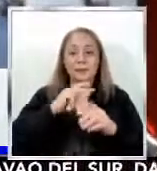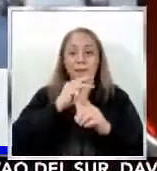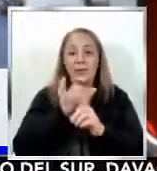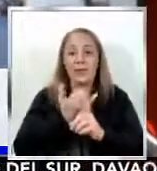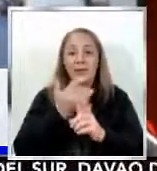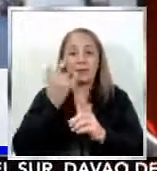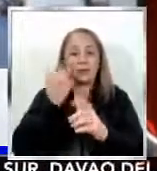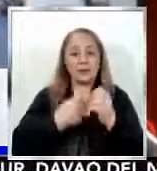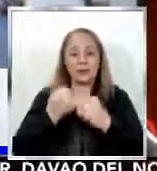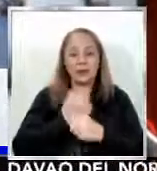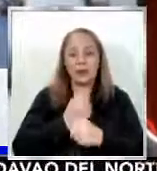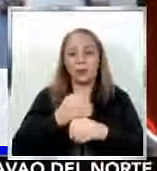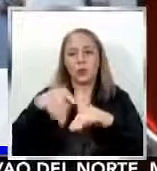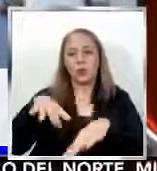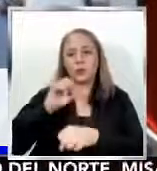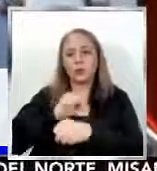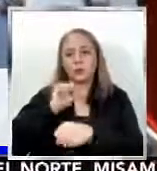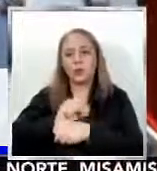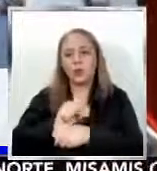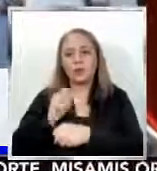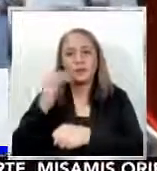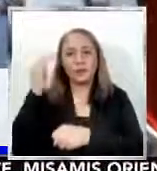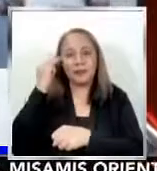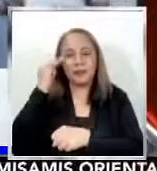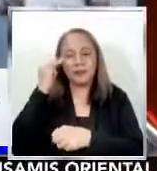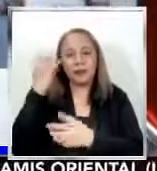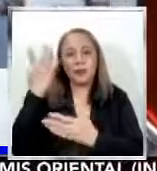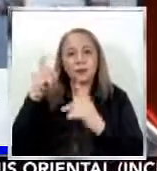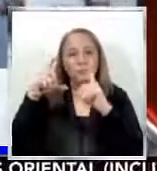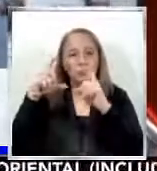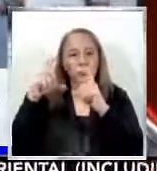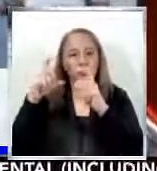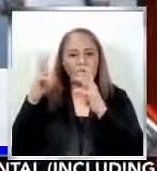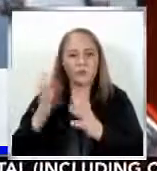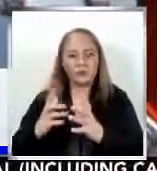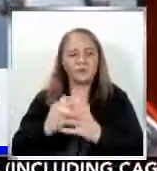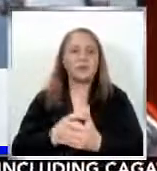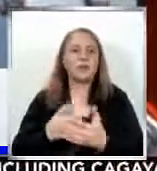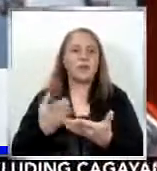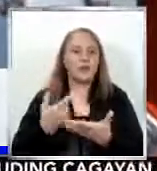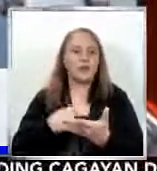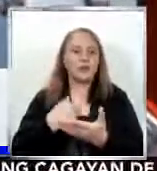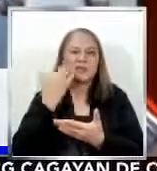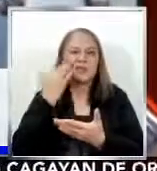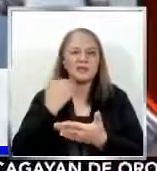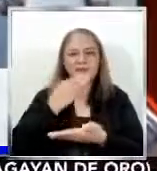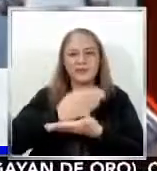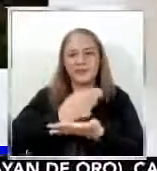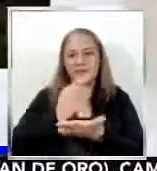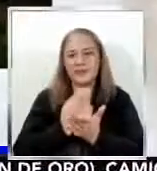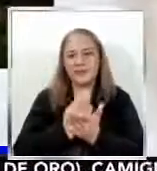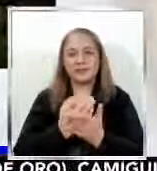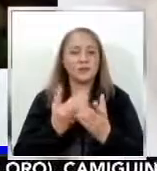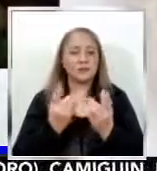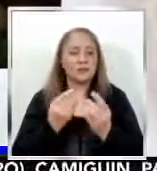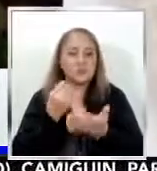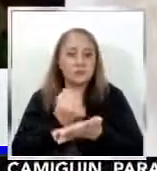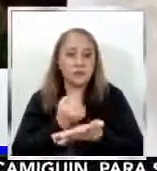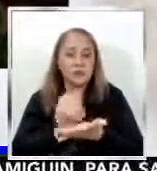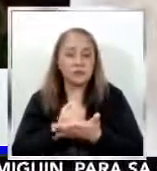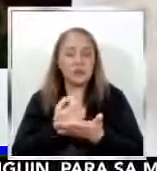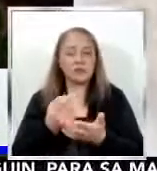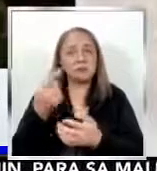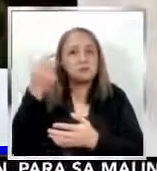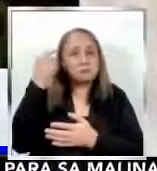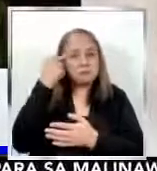mawala ng trabaho si Michael bilang photographer. At dahil kapos sa budget, imbis na pera, naisipan daw niyang